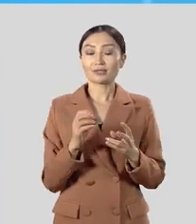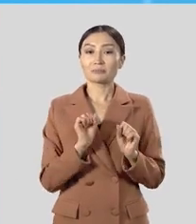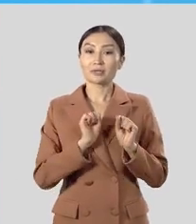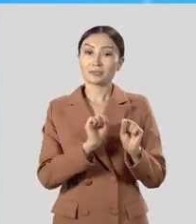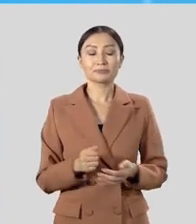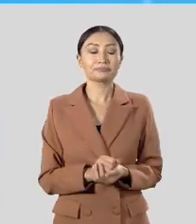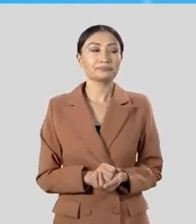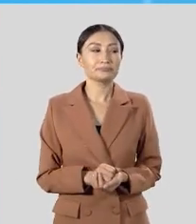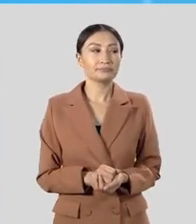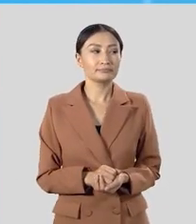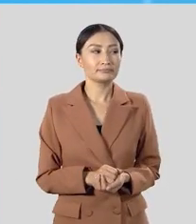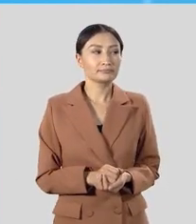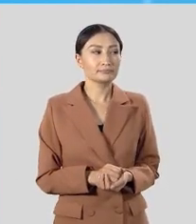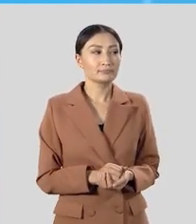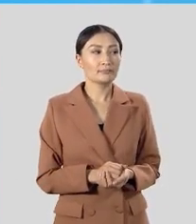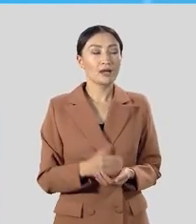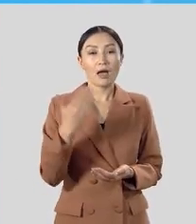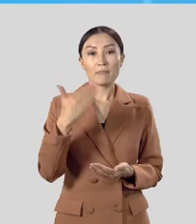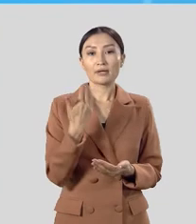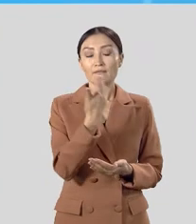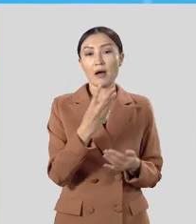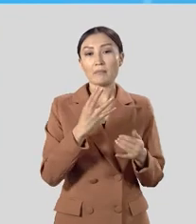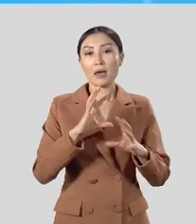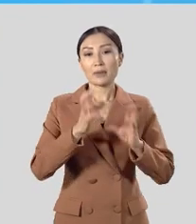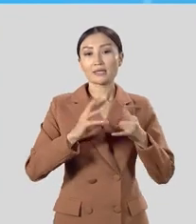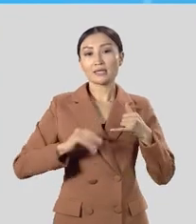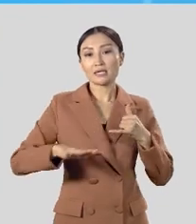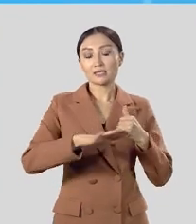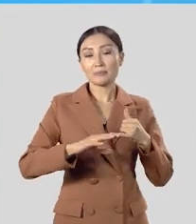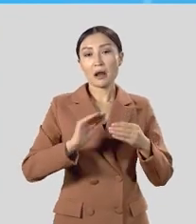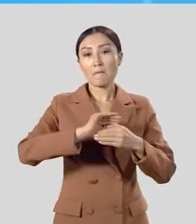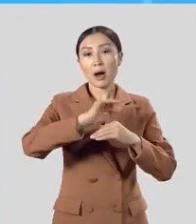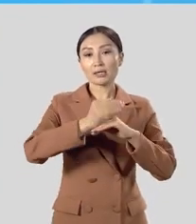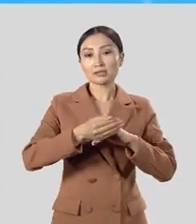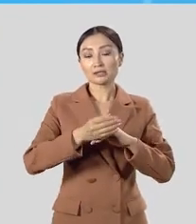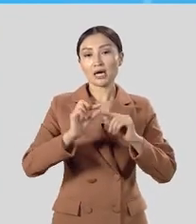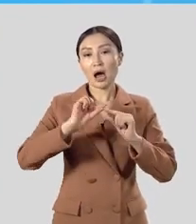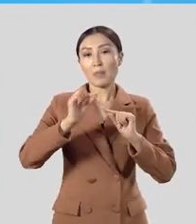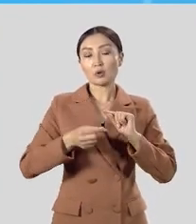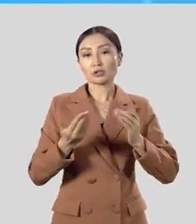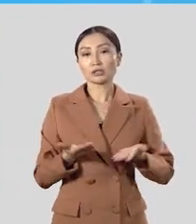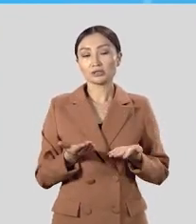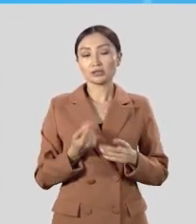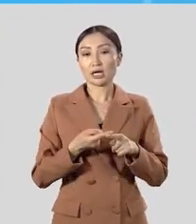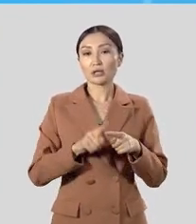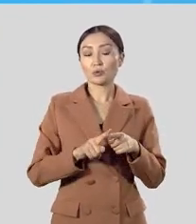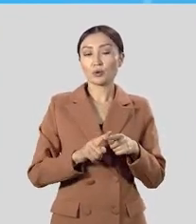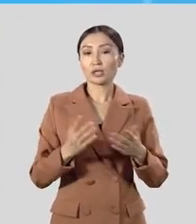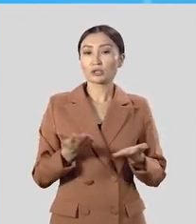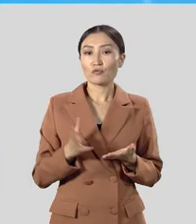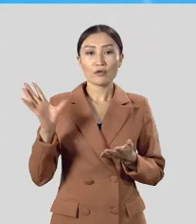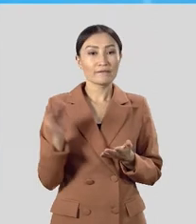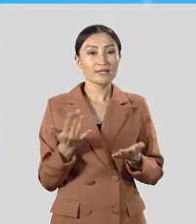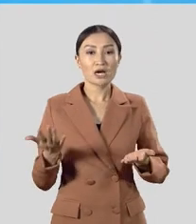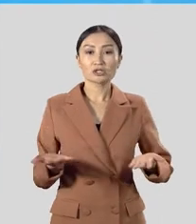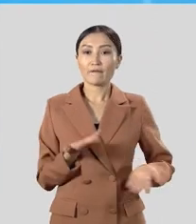охранять. Перед вами планета Земля, покрытая огромной оболочкой жизни, в которой обитают все